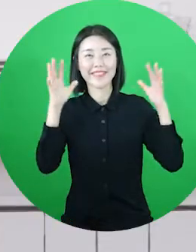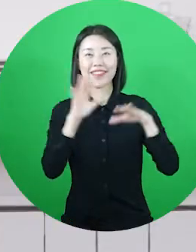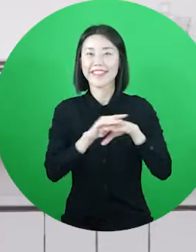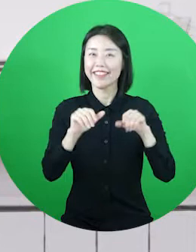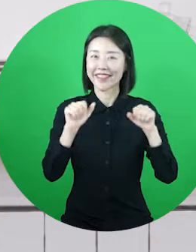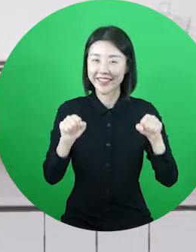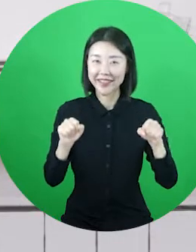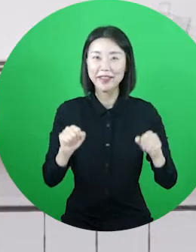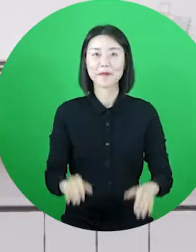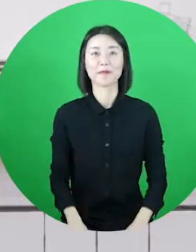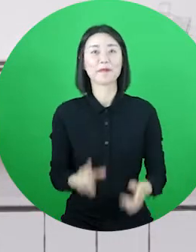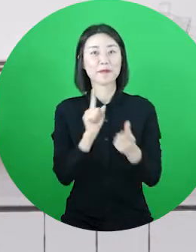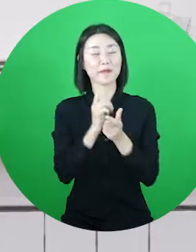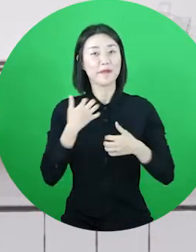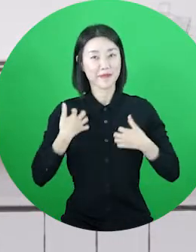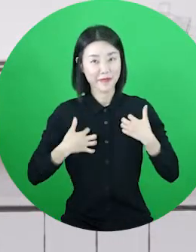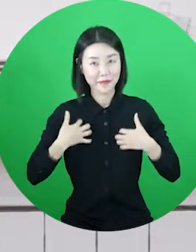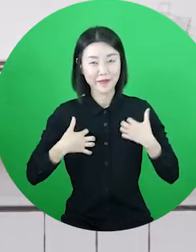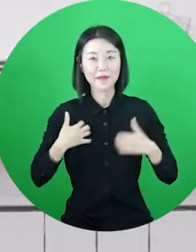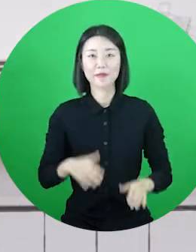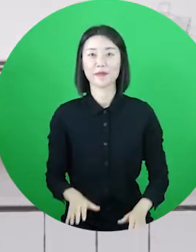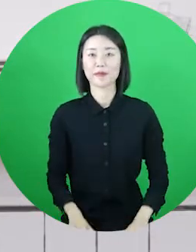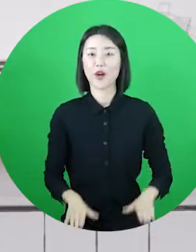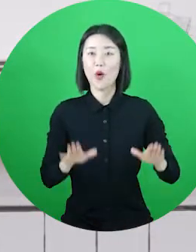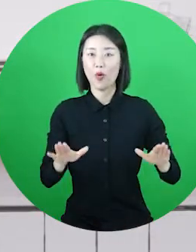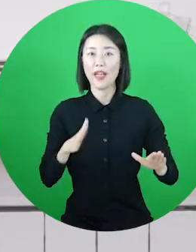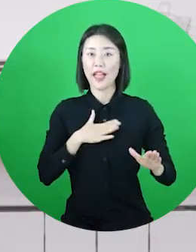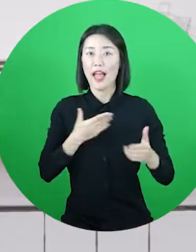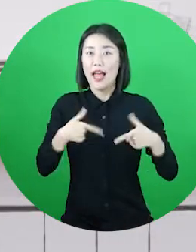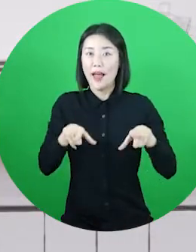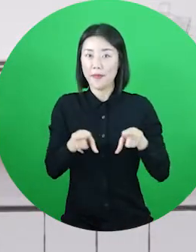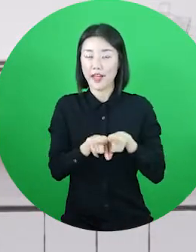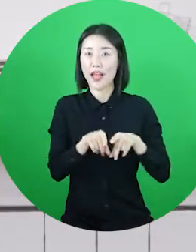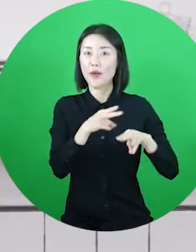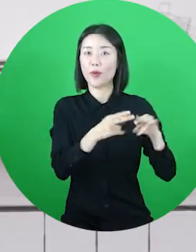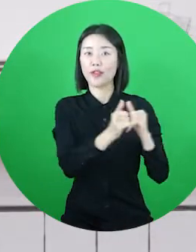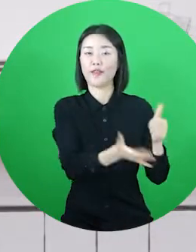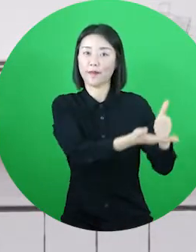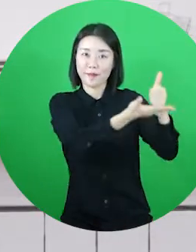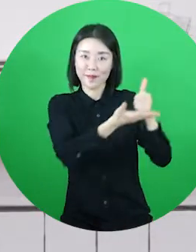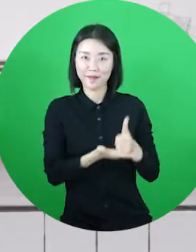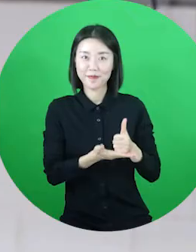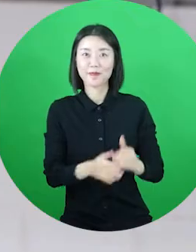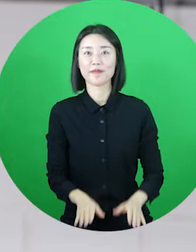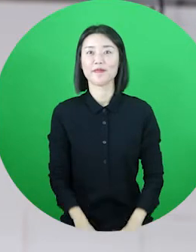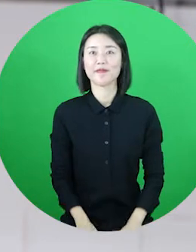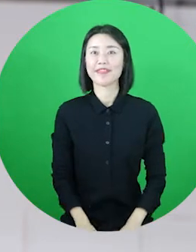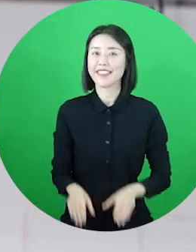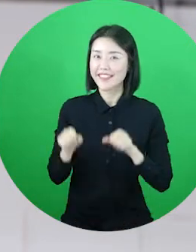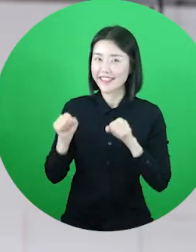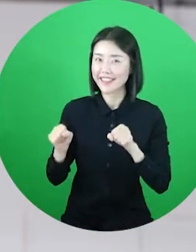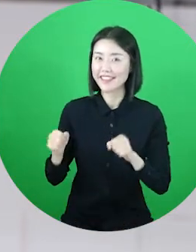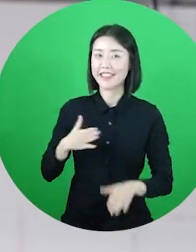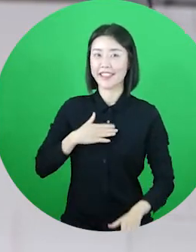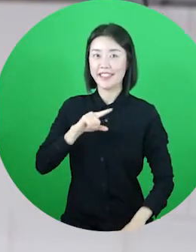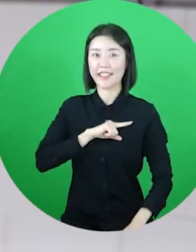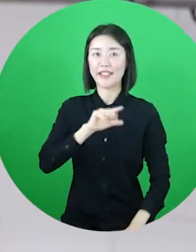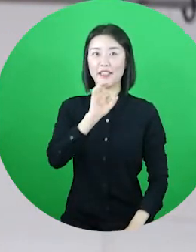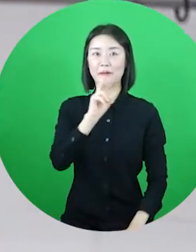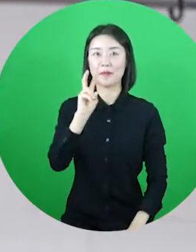안녕하세요, 여러분. 반갑습니다. 오늘 선생님과 함께할 요리사님 나와주셨네요. 안녕하세요.